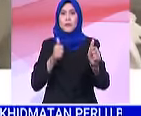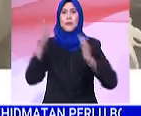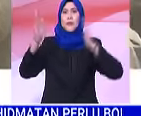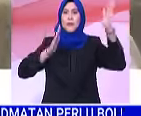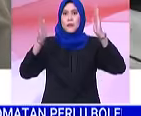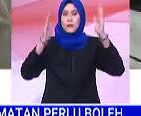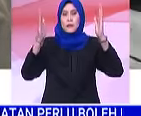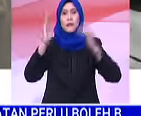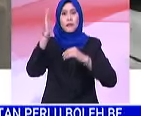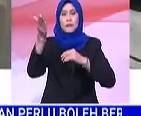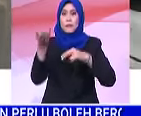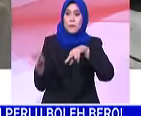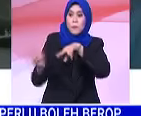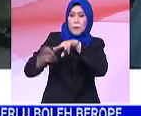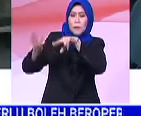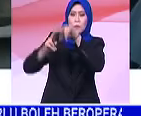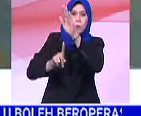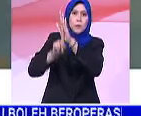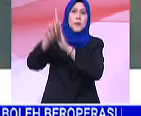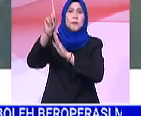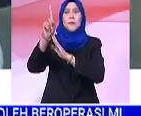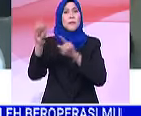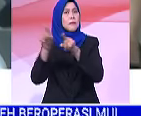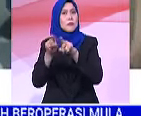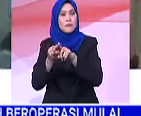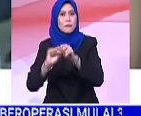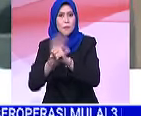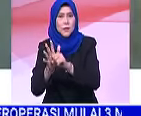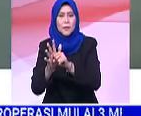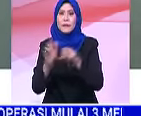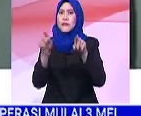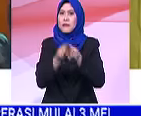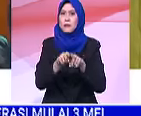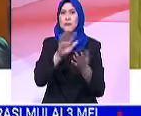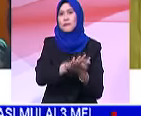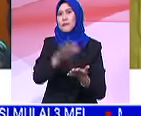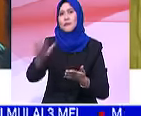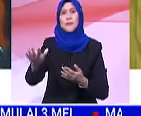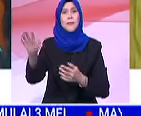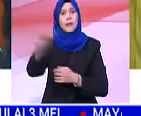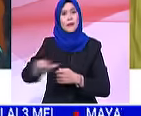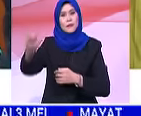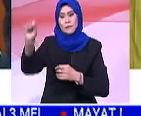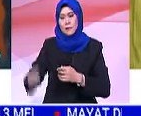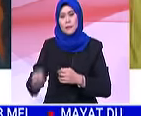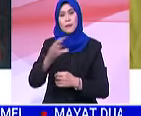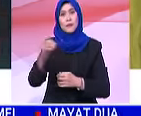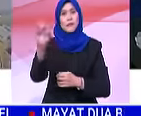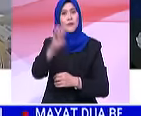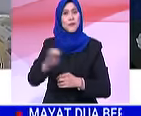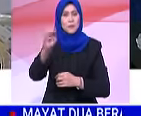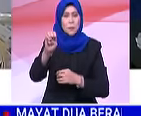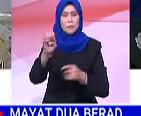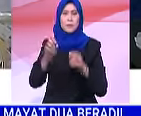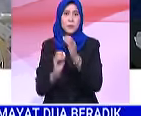ini di badai tsunami COVID-19 seperti yang dialami beberapa negara di Asia Selatan dan Eropah. Seri